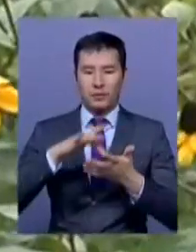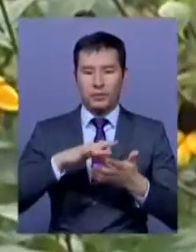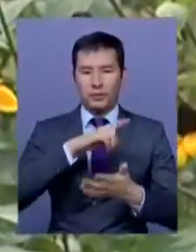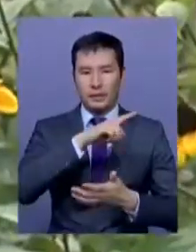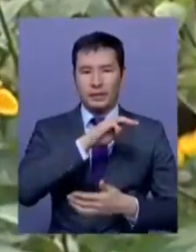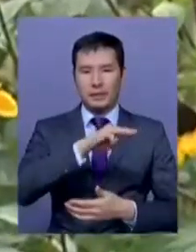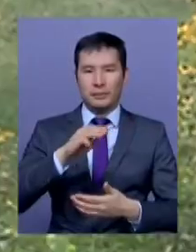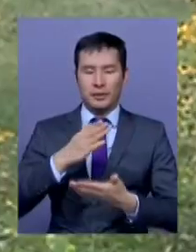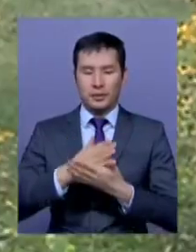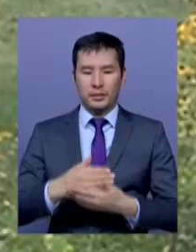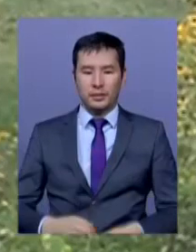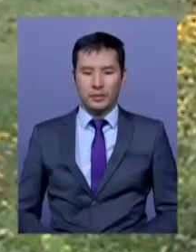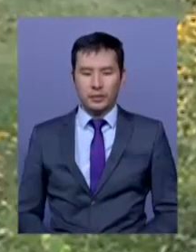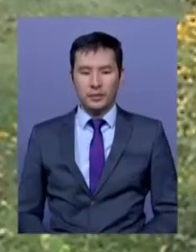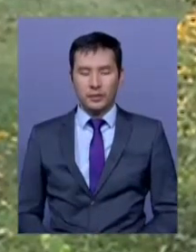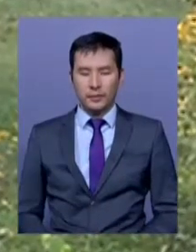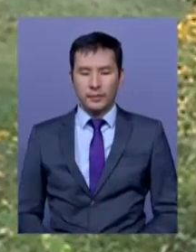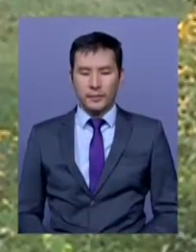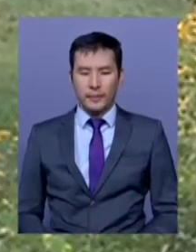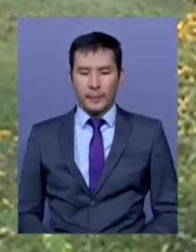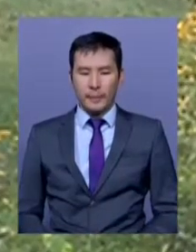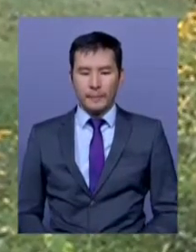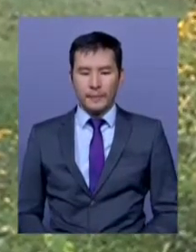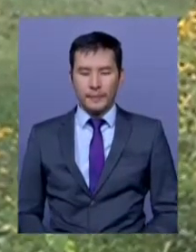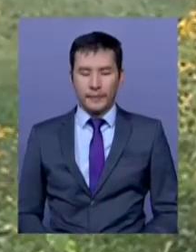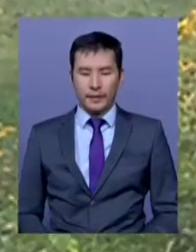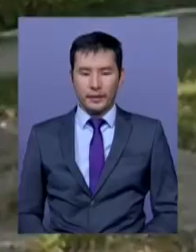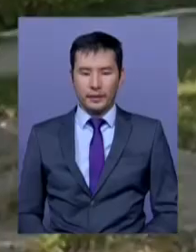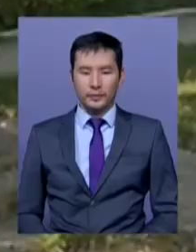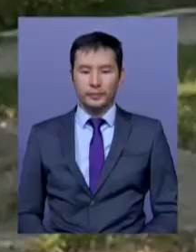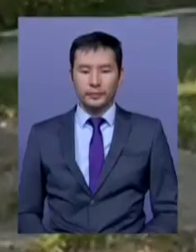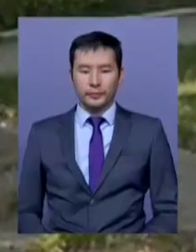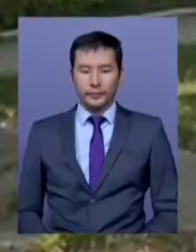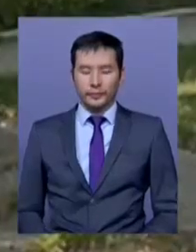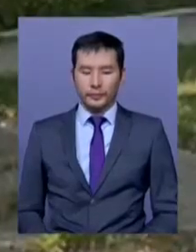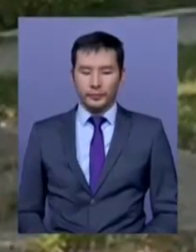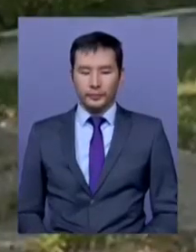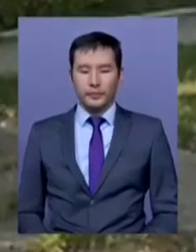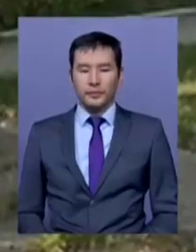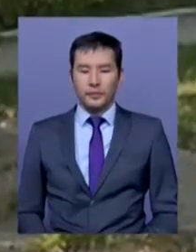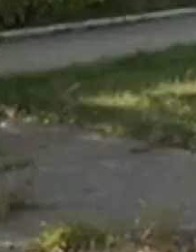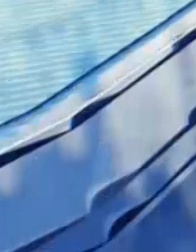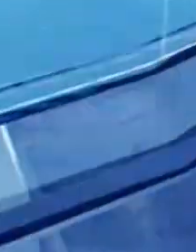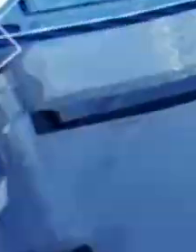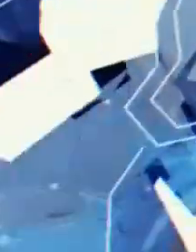барлығы 192 жеткіншек тәрбиеленуде. Аяулым Көлжігіт, Сағынтай Мұңайтпасов, Алматы телеарнасы.